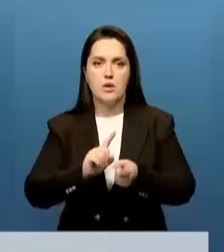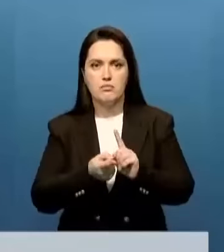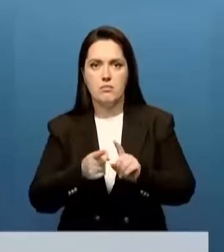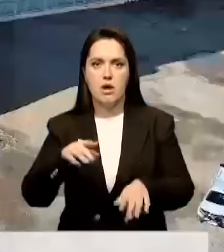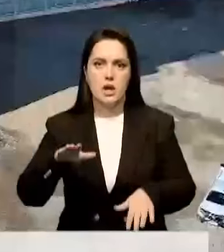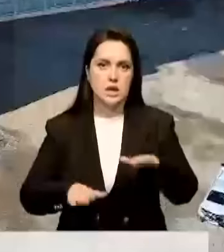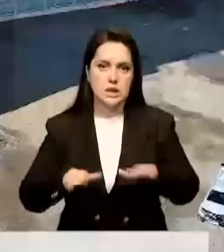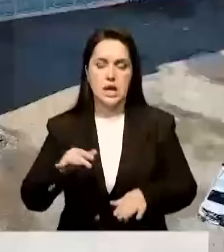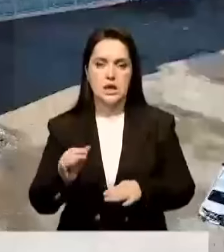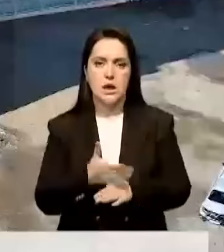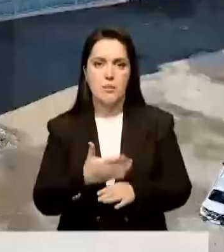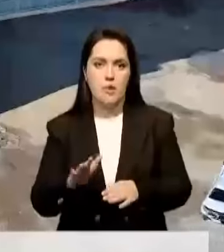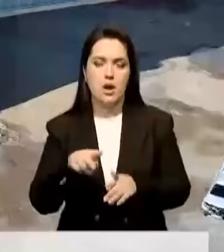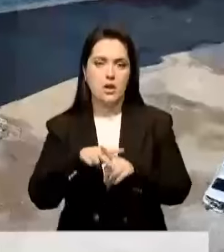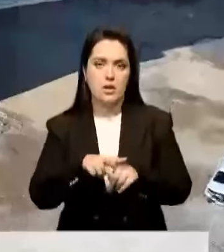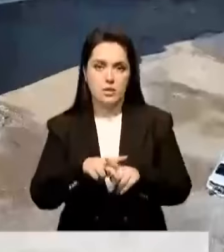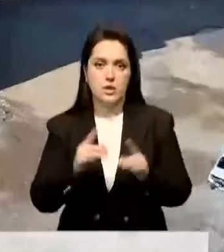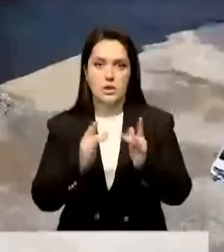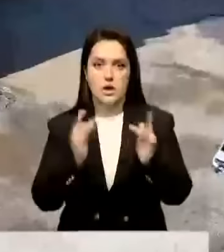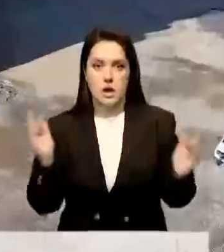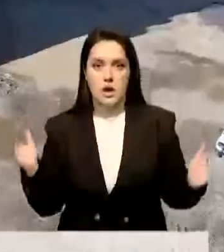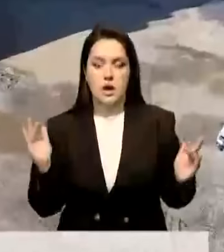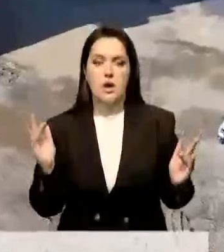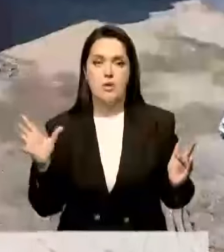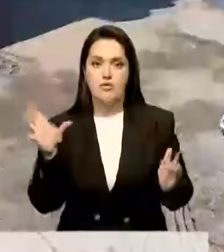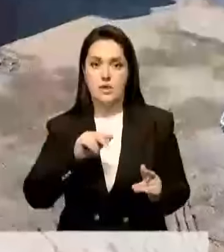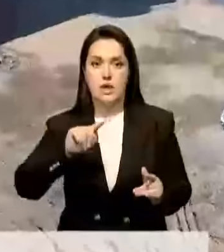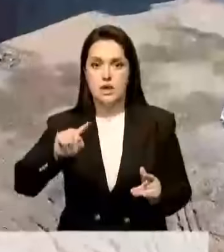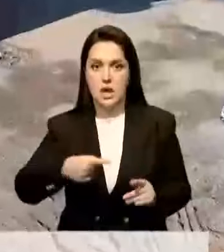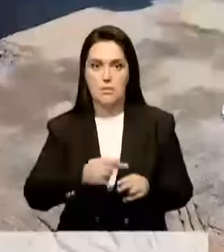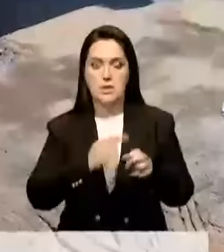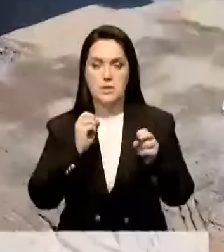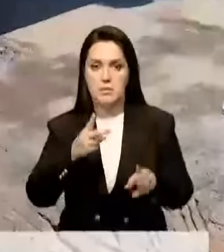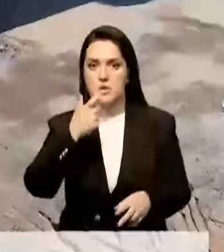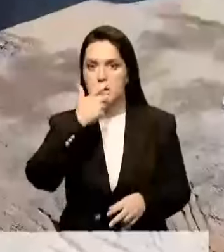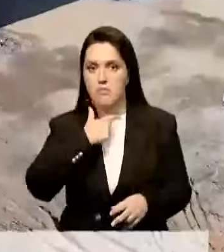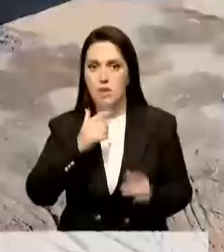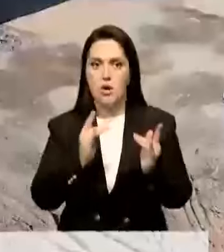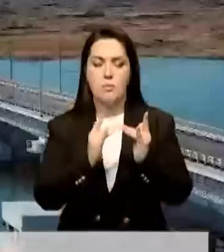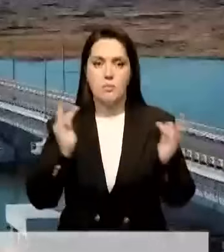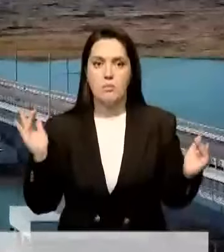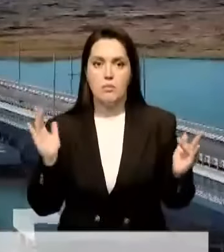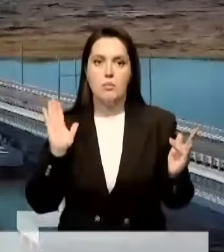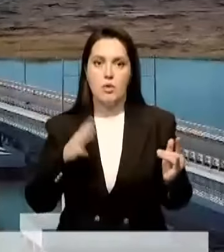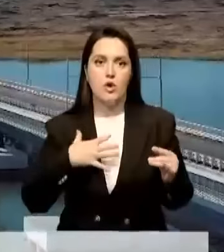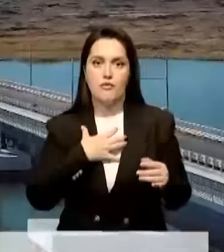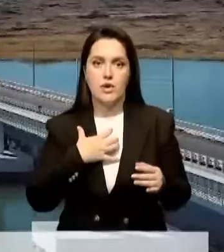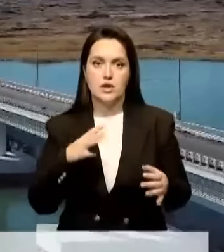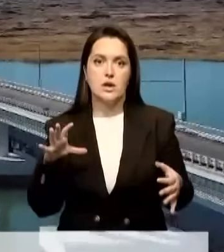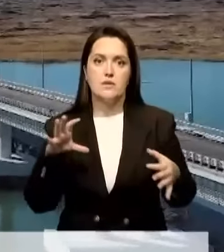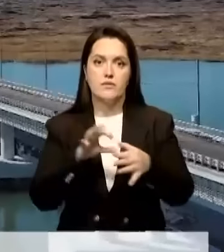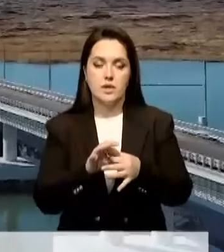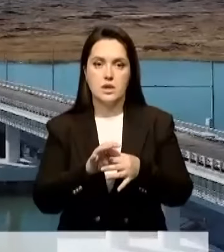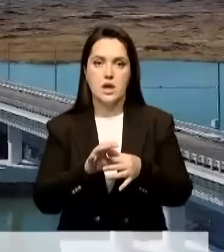вибрации и распределения нагрузки на сооружение. Результаты показали, что все требования безопасности соблюдены. Мост станет важным звеном